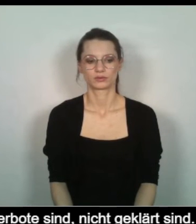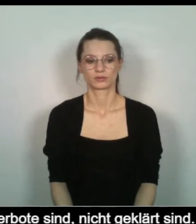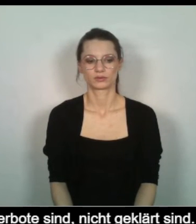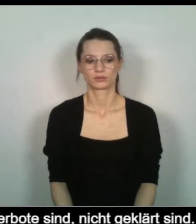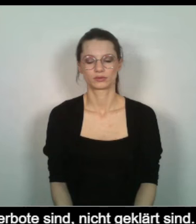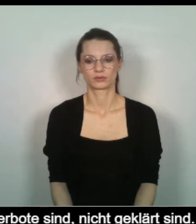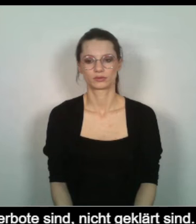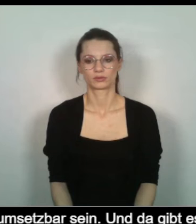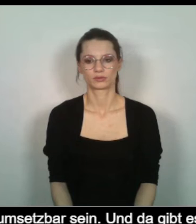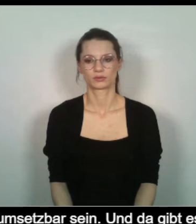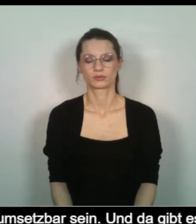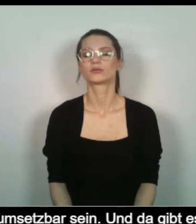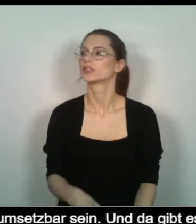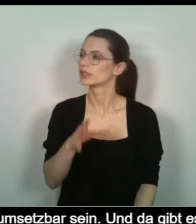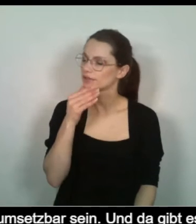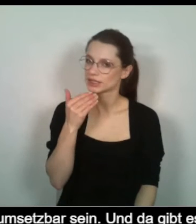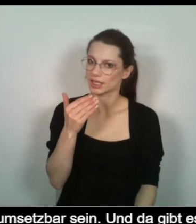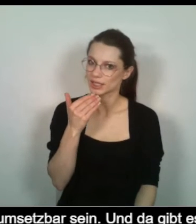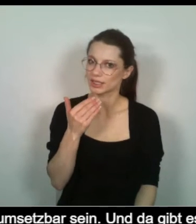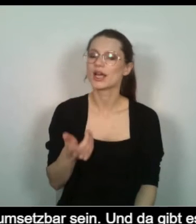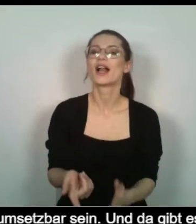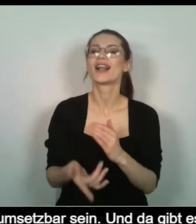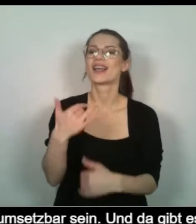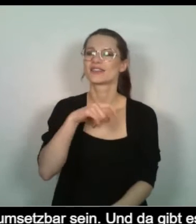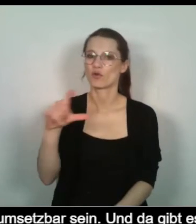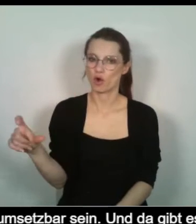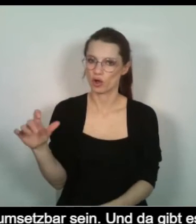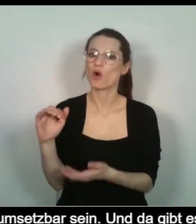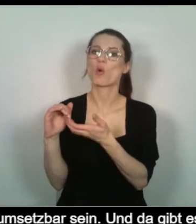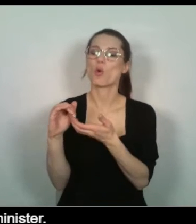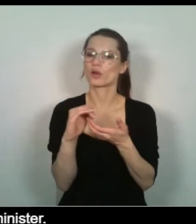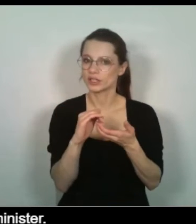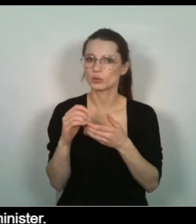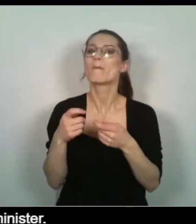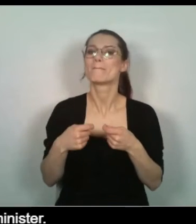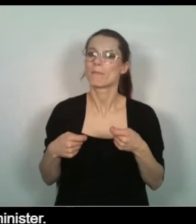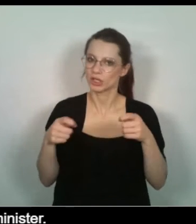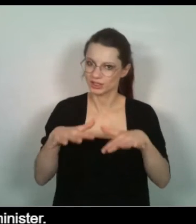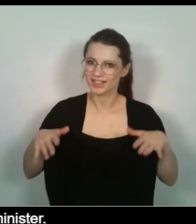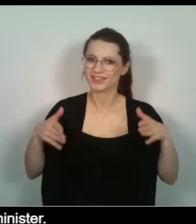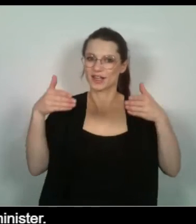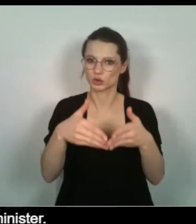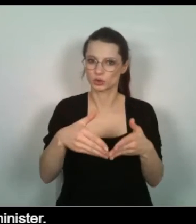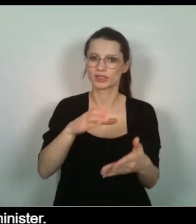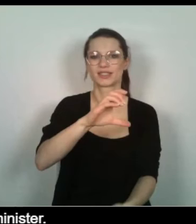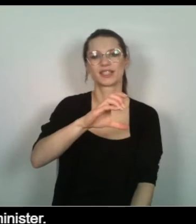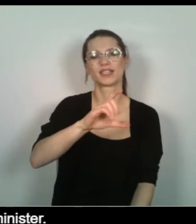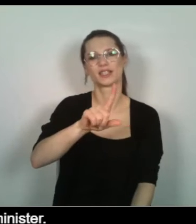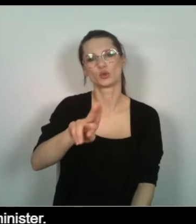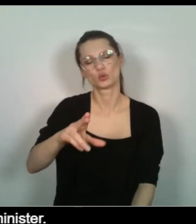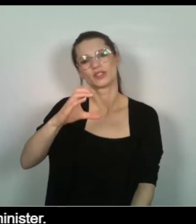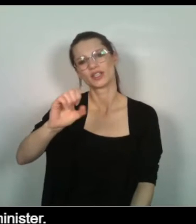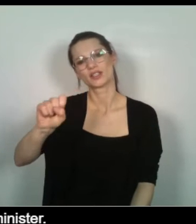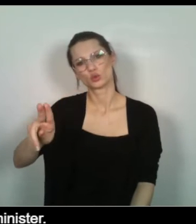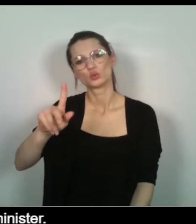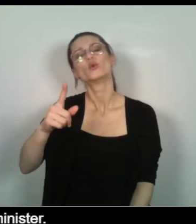Vielen herzlichen Dank. In der letzten Woche hat die Unions-Bundestagsfraktion, die gemeinsame Bundestagsfraktion von CDU und CSU, einen Antrag dazu eingebracht.